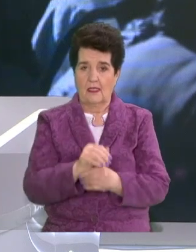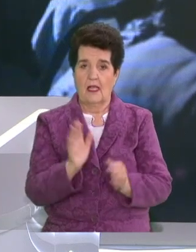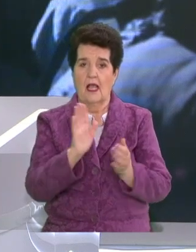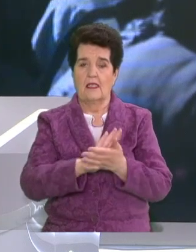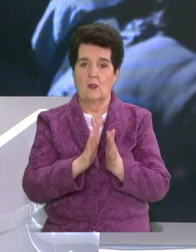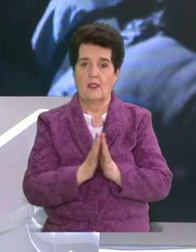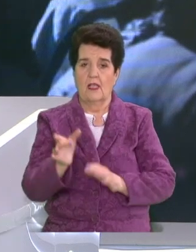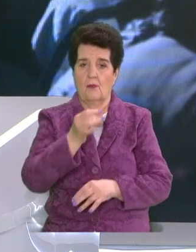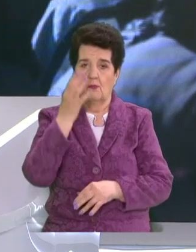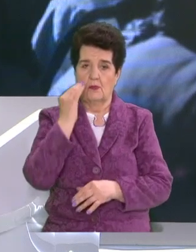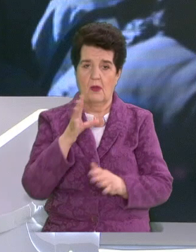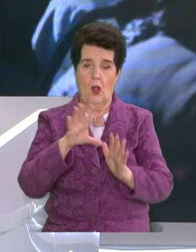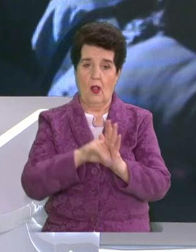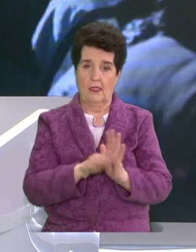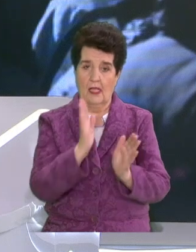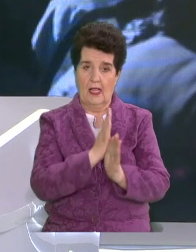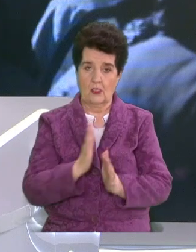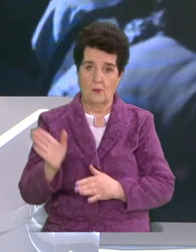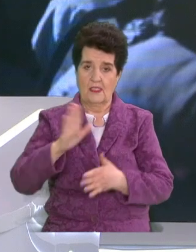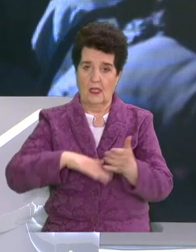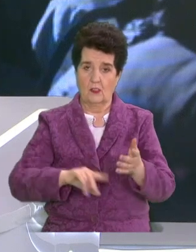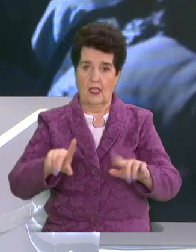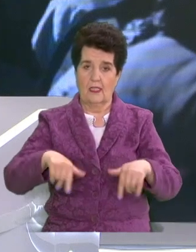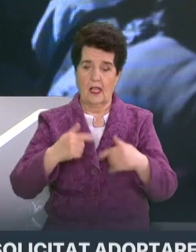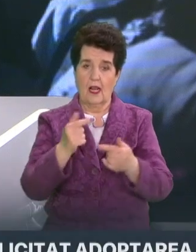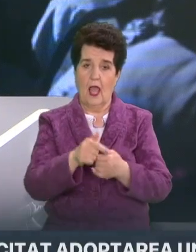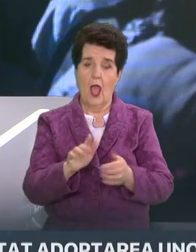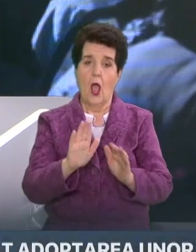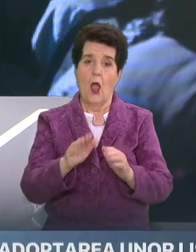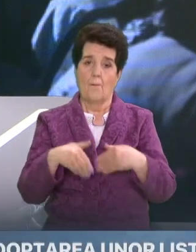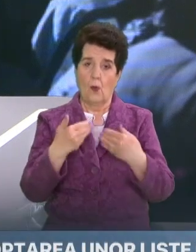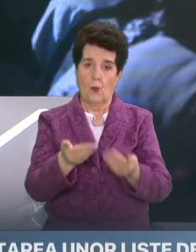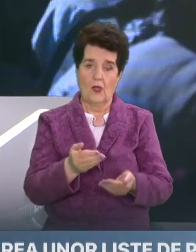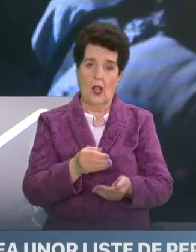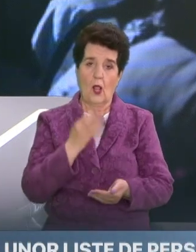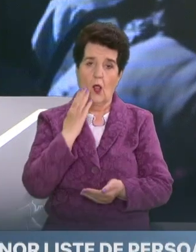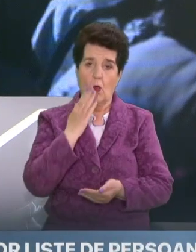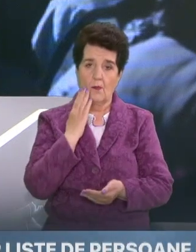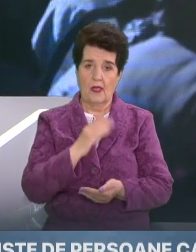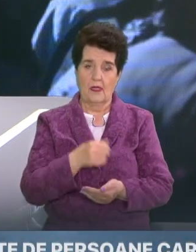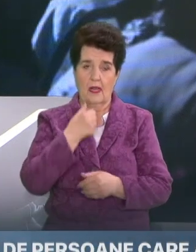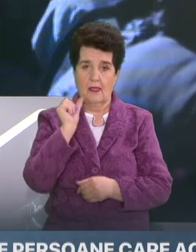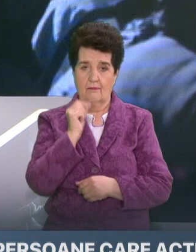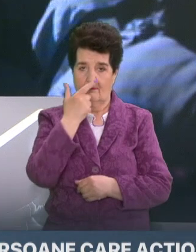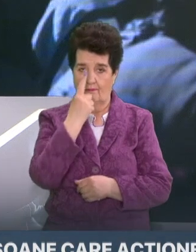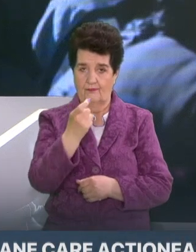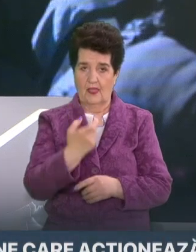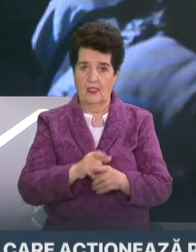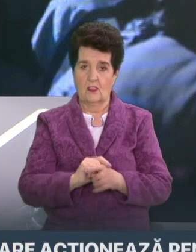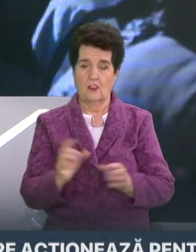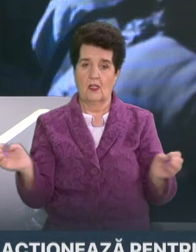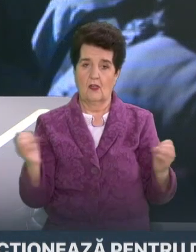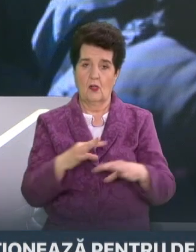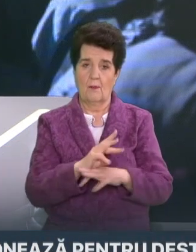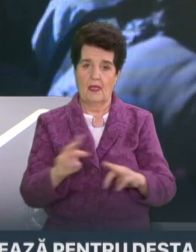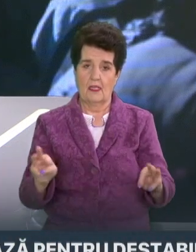Republicii Moldova în cadrul regimului de sancțiuni creat la propunerea României. Declarația a fost făcută ieri înainte de reuniunea miniștrilor de